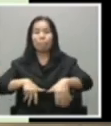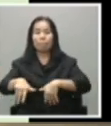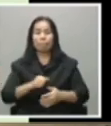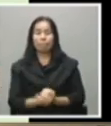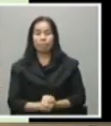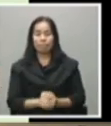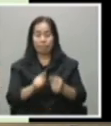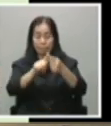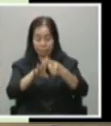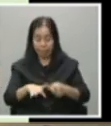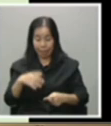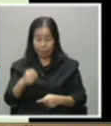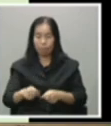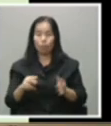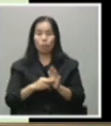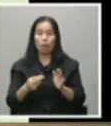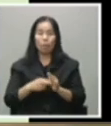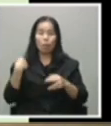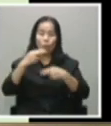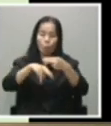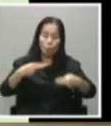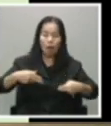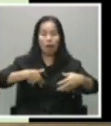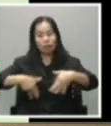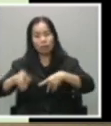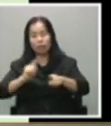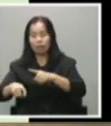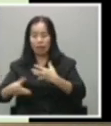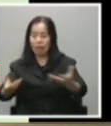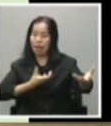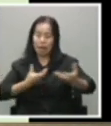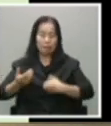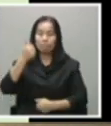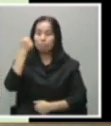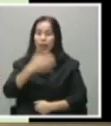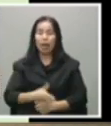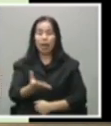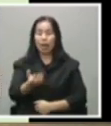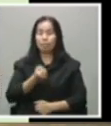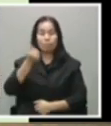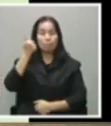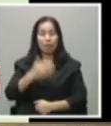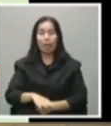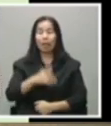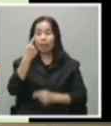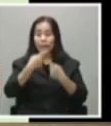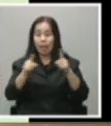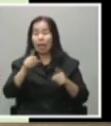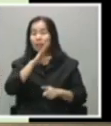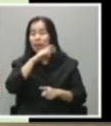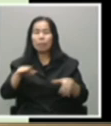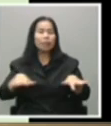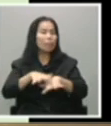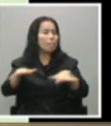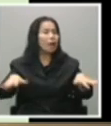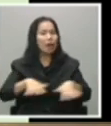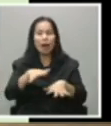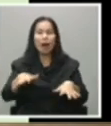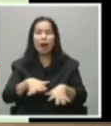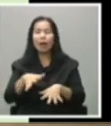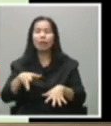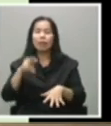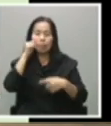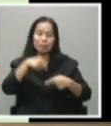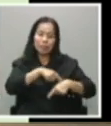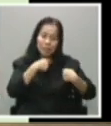าบอกว่าต้องไม่รับของขวัญทรัพย์สินหรือประโยชน์อื่นใดเว้นแต่การรับจะให้ธรรมดาและ